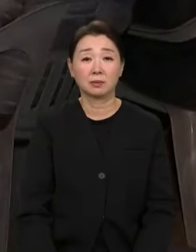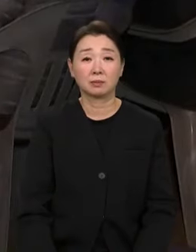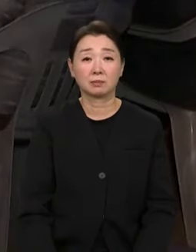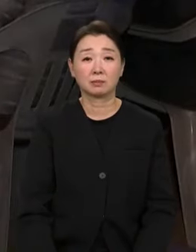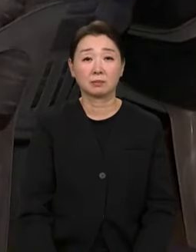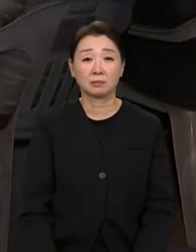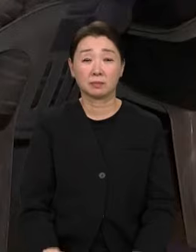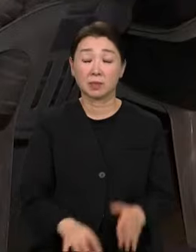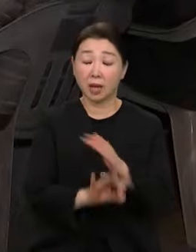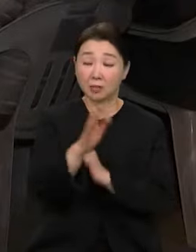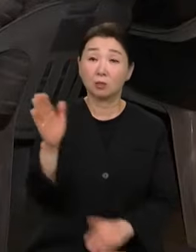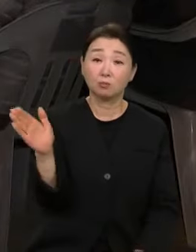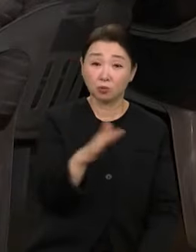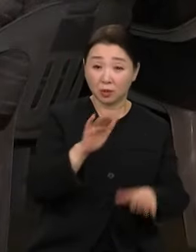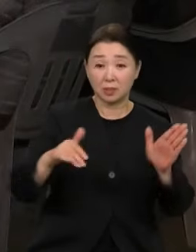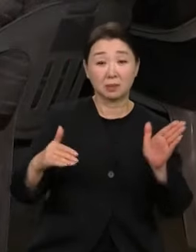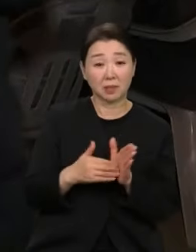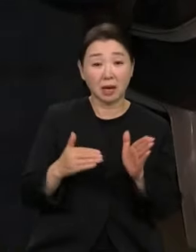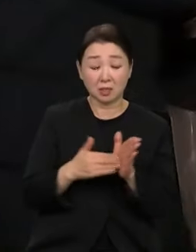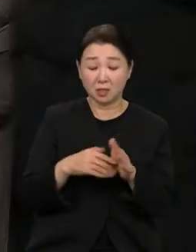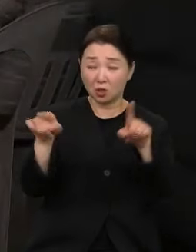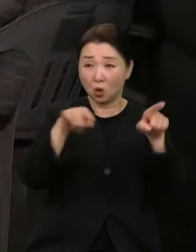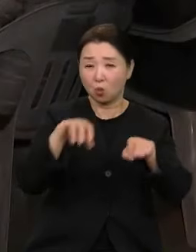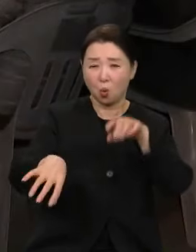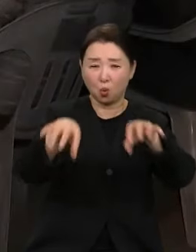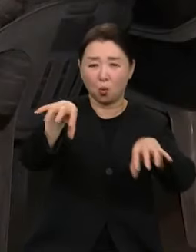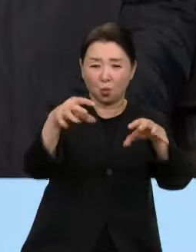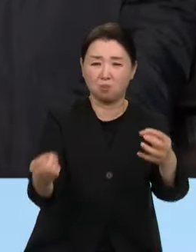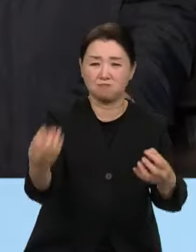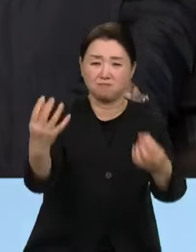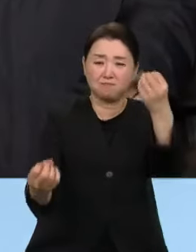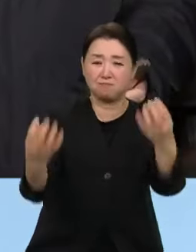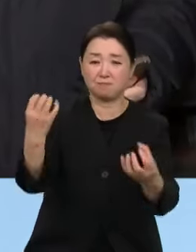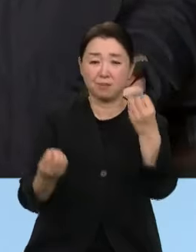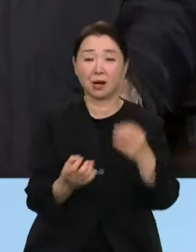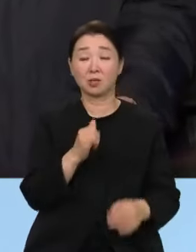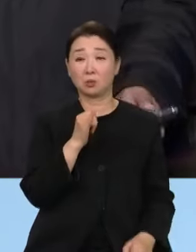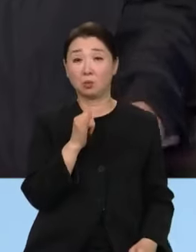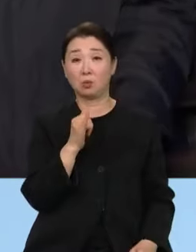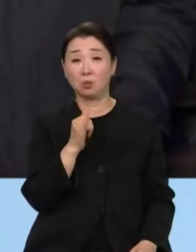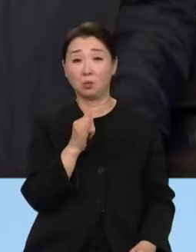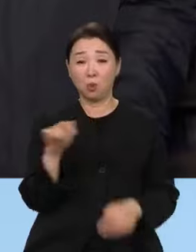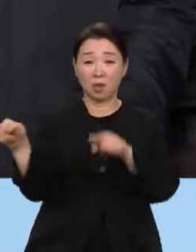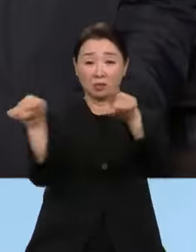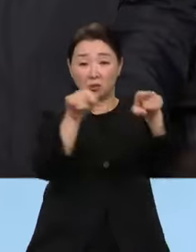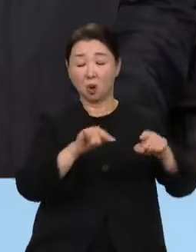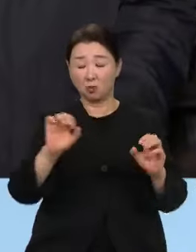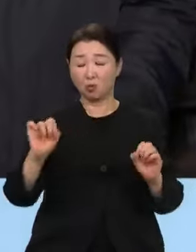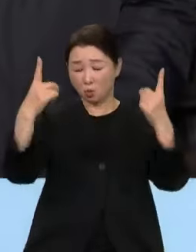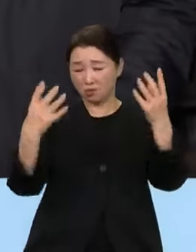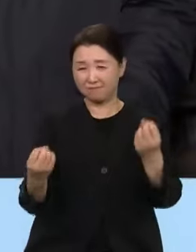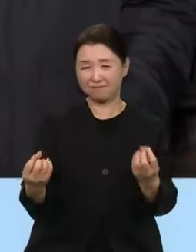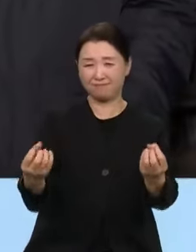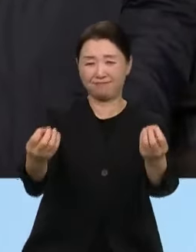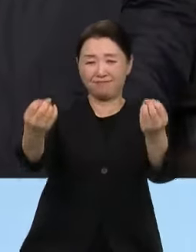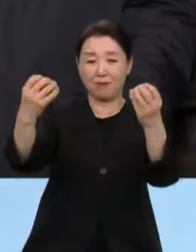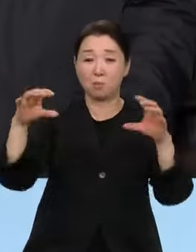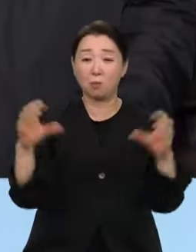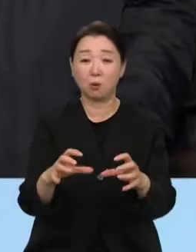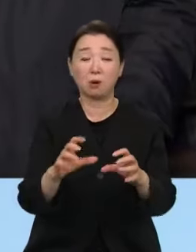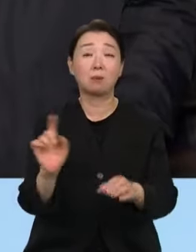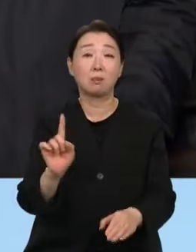네, 아침부터 이 시각까지 곳곳에서 크고 작은 집회가 이어졌습니다. 이렇게 전국에서 동시다발적 사람들이 모이는